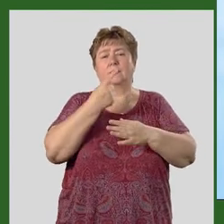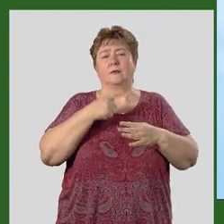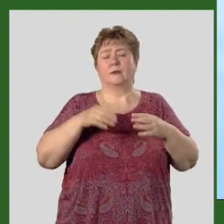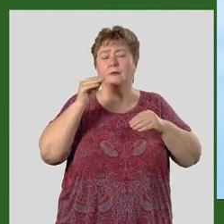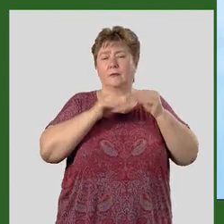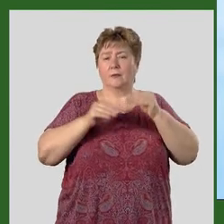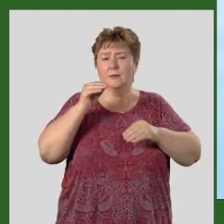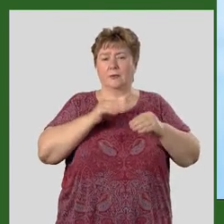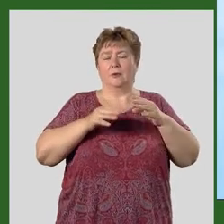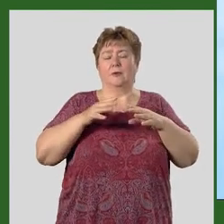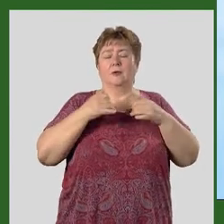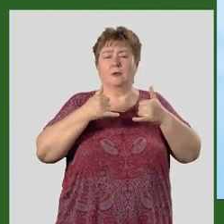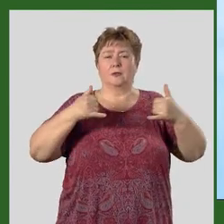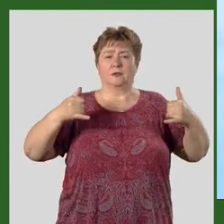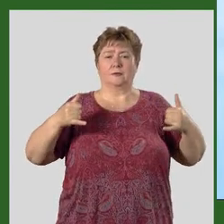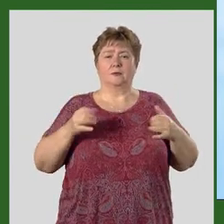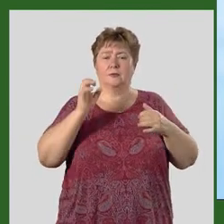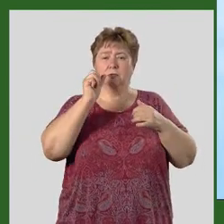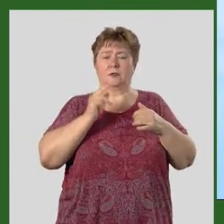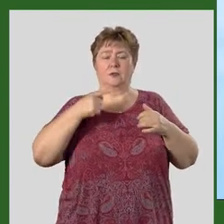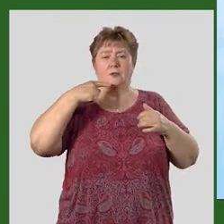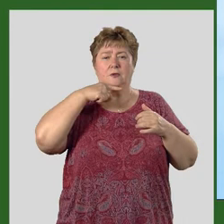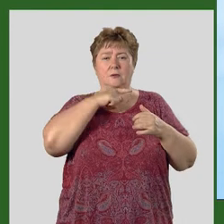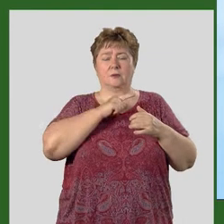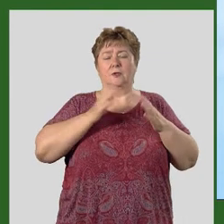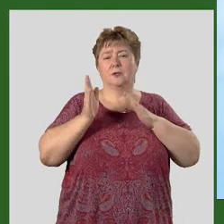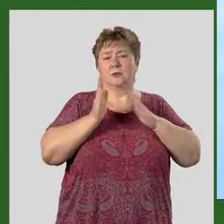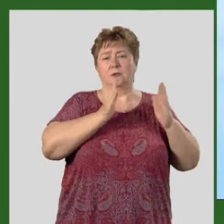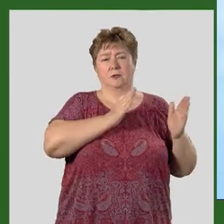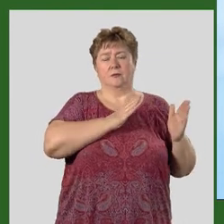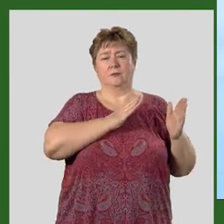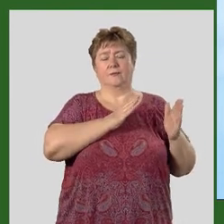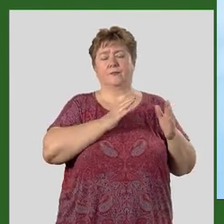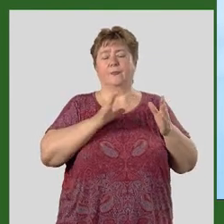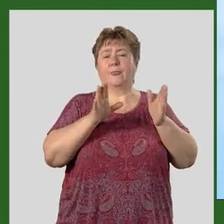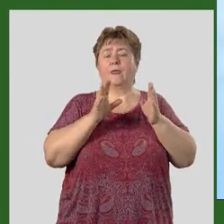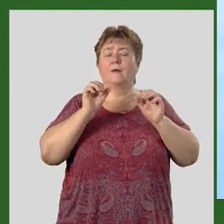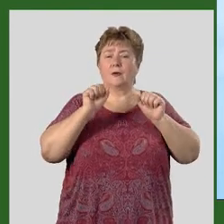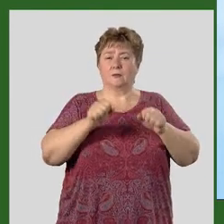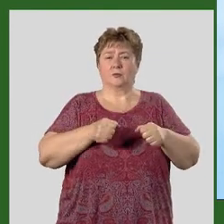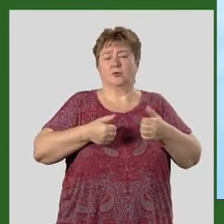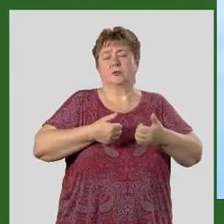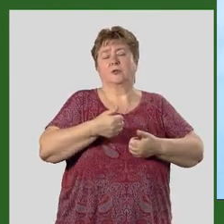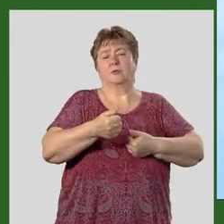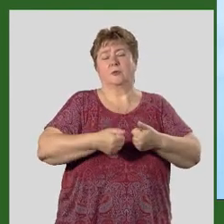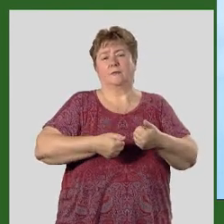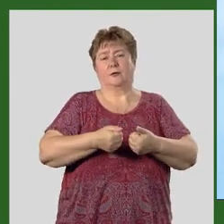процесс формирования и развития социально-экономических систем, способов